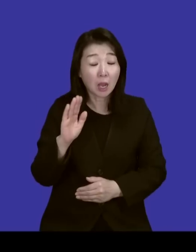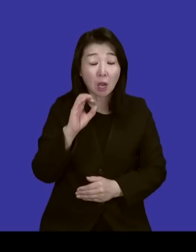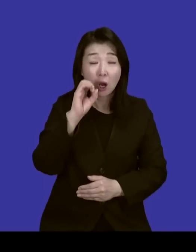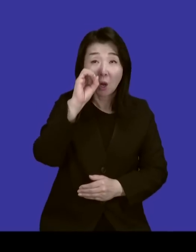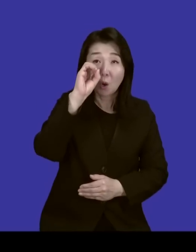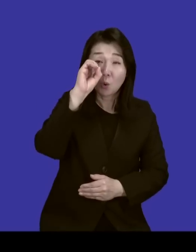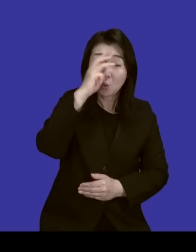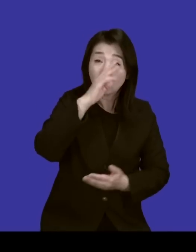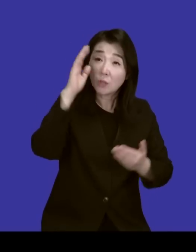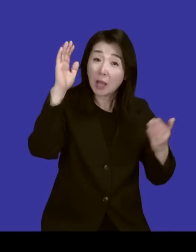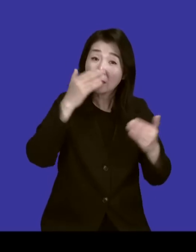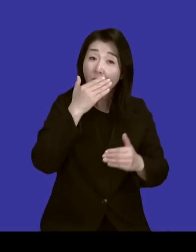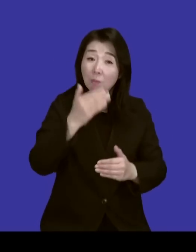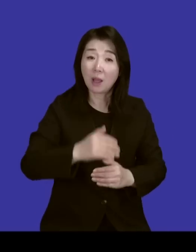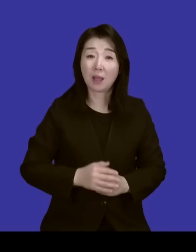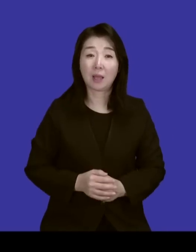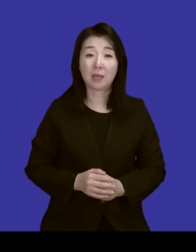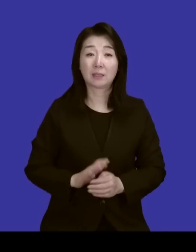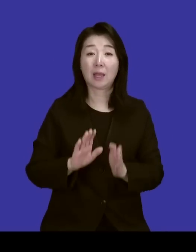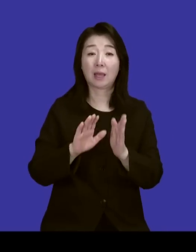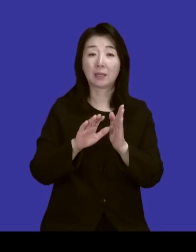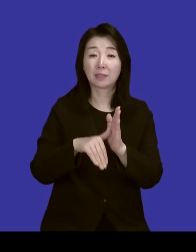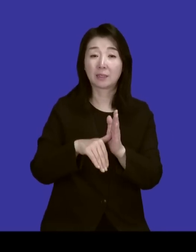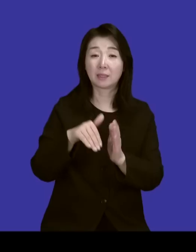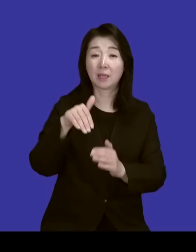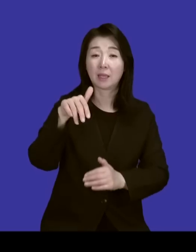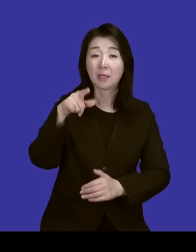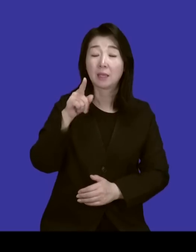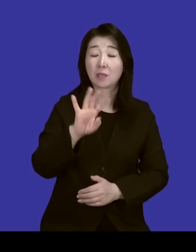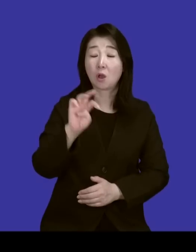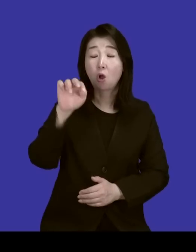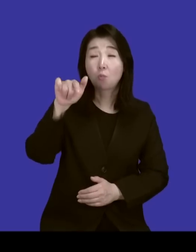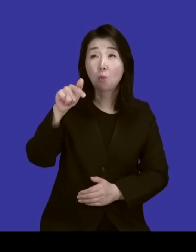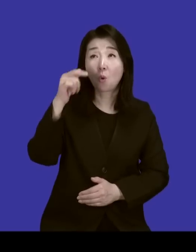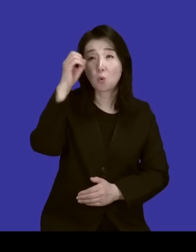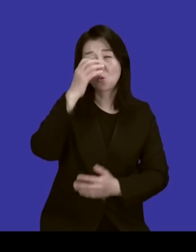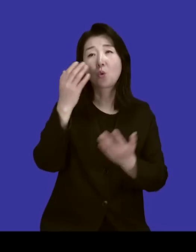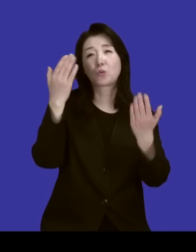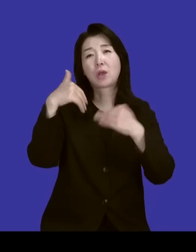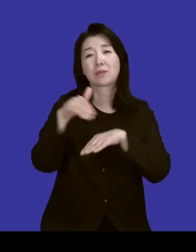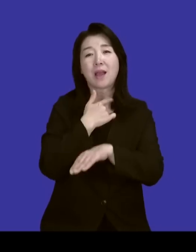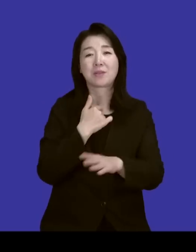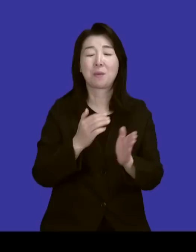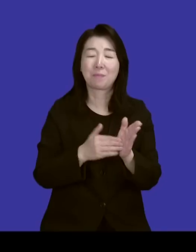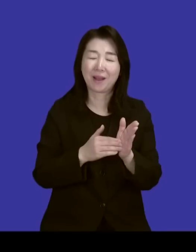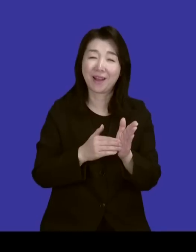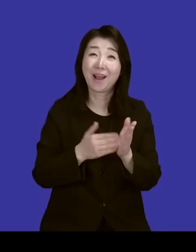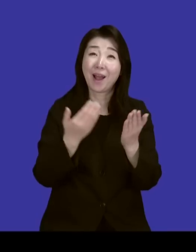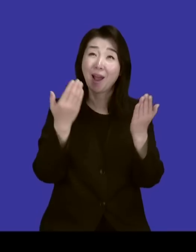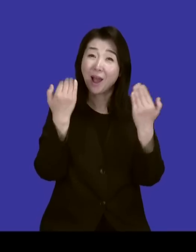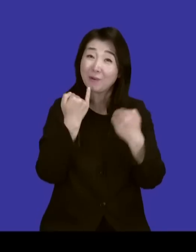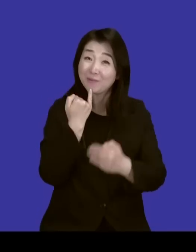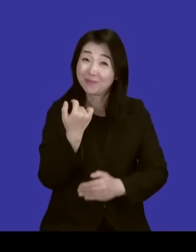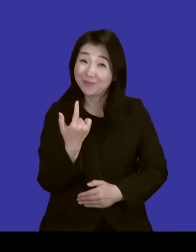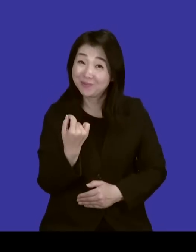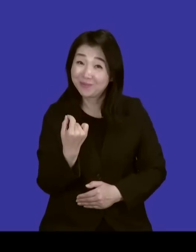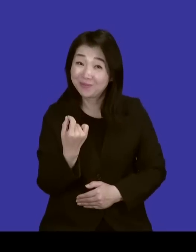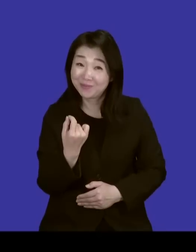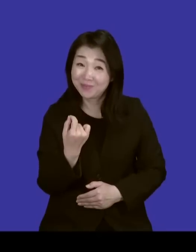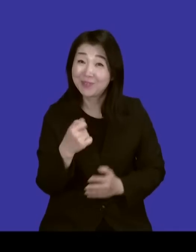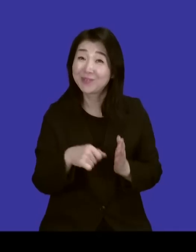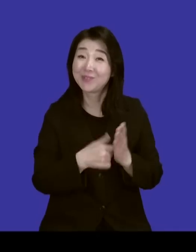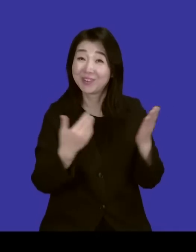제가 그 당시에 경복 고등학교를 다녔는데 그 괜찮은 학교죠. 아니 괜찮은 명문고등. 학교가 아니죠. 네, 그러니까 아무나 아니, 괜찮은 학교 괜찮으니까 정도가